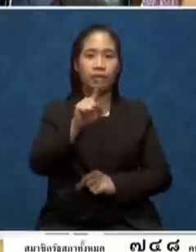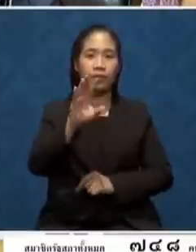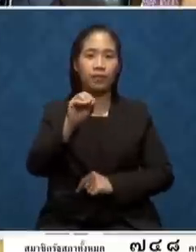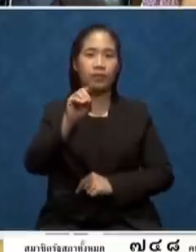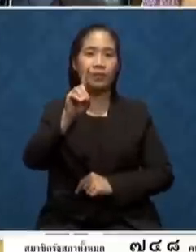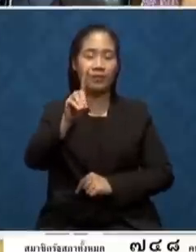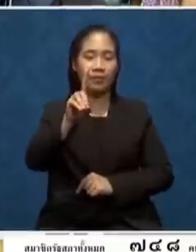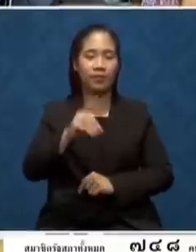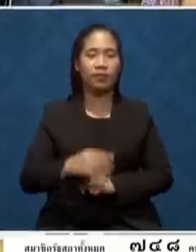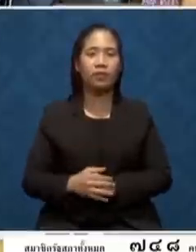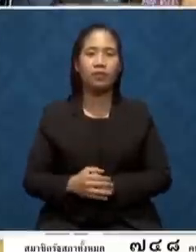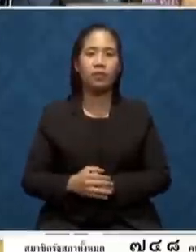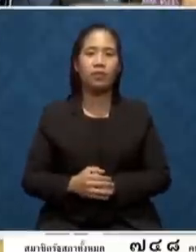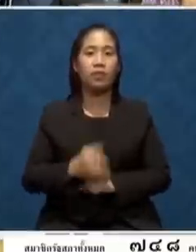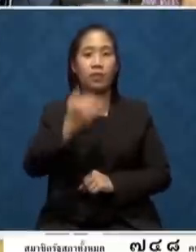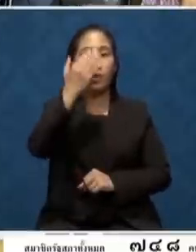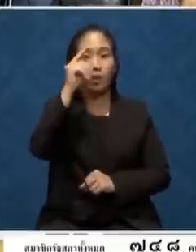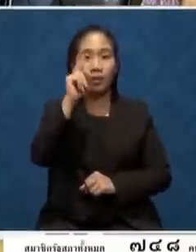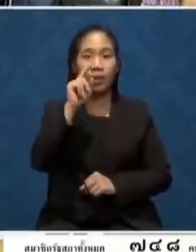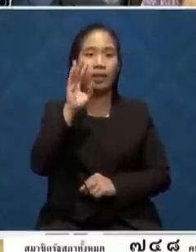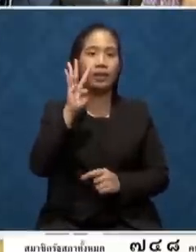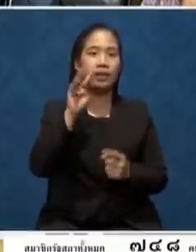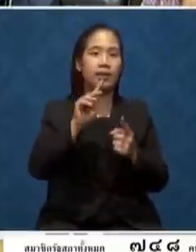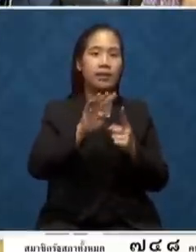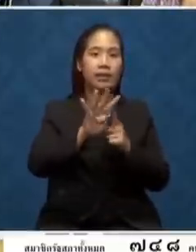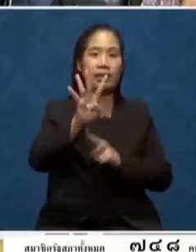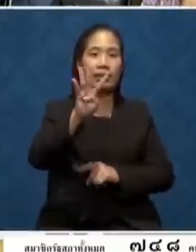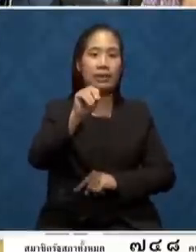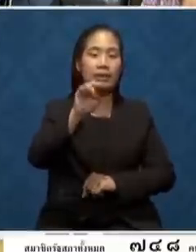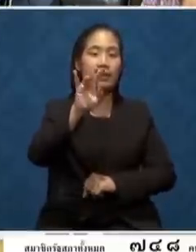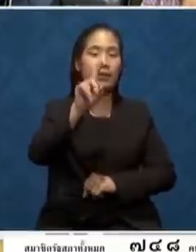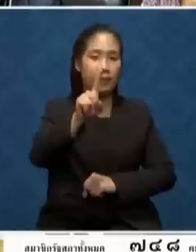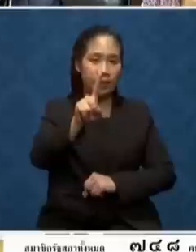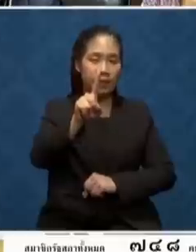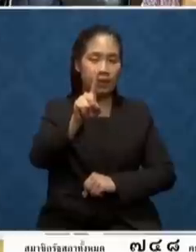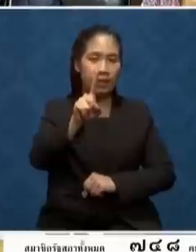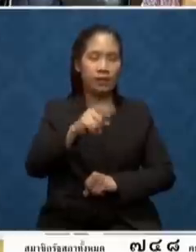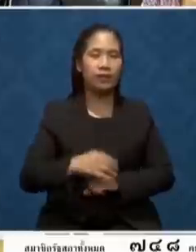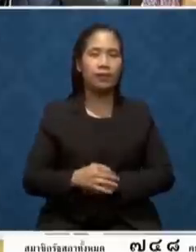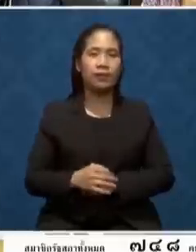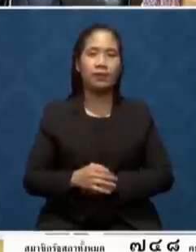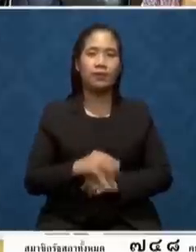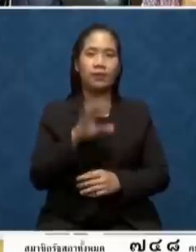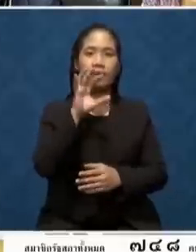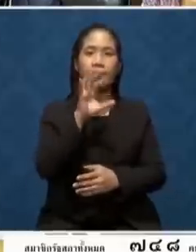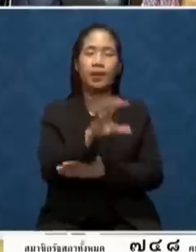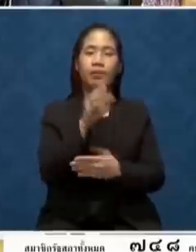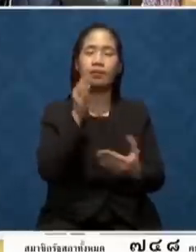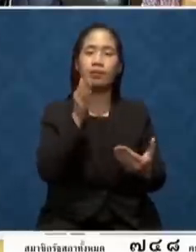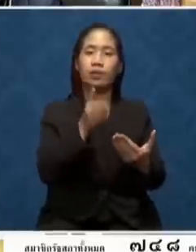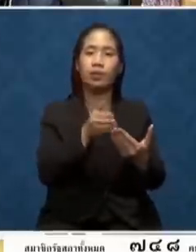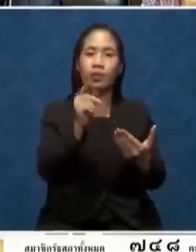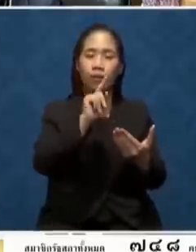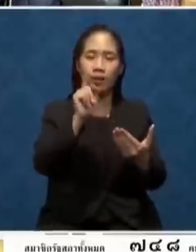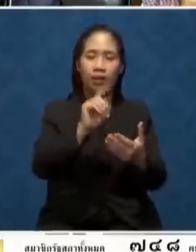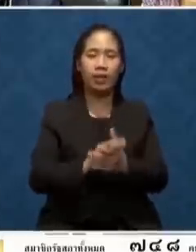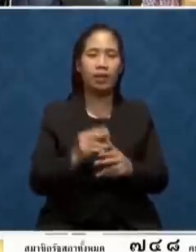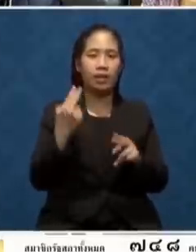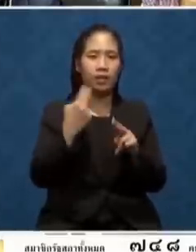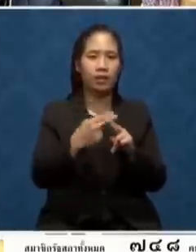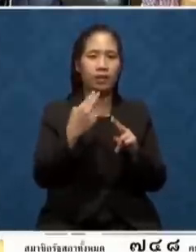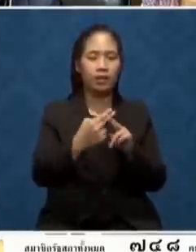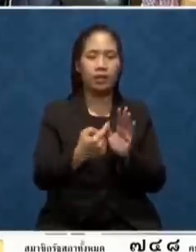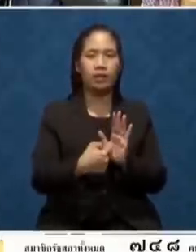ว่าข้อ 41ใช้บังคับกับเรื่องการเสนอชื่อ